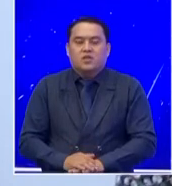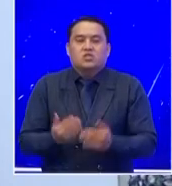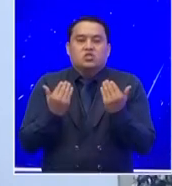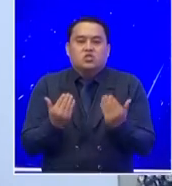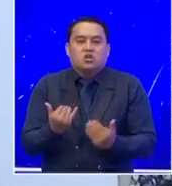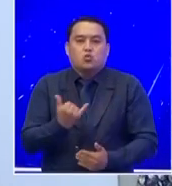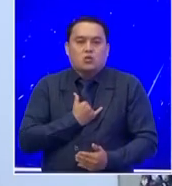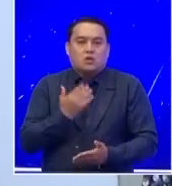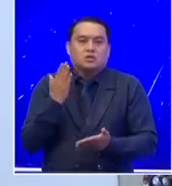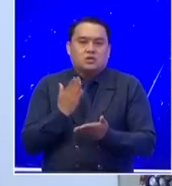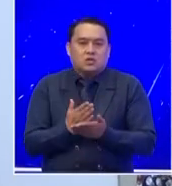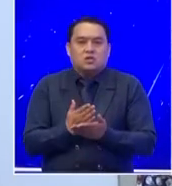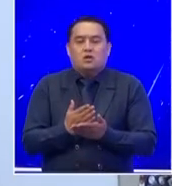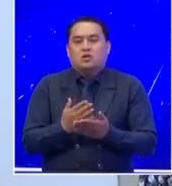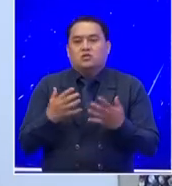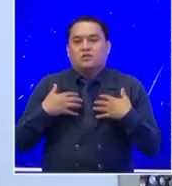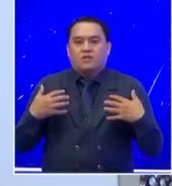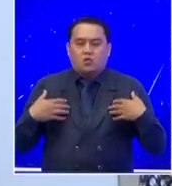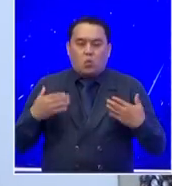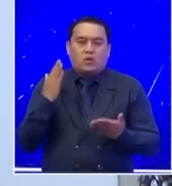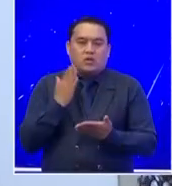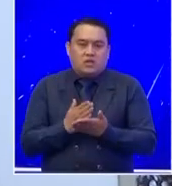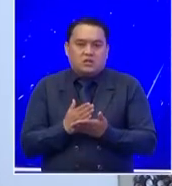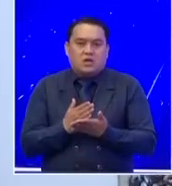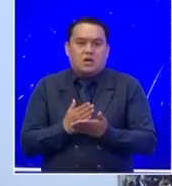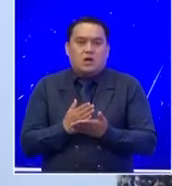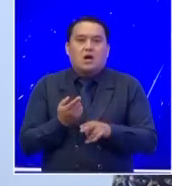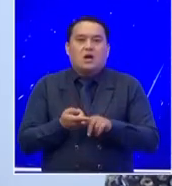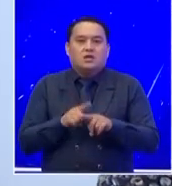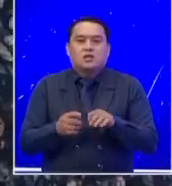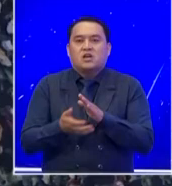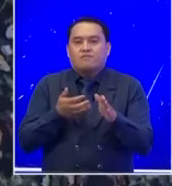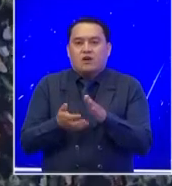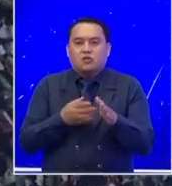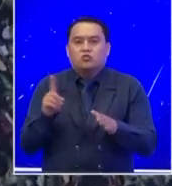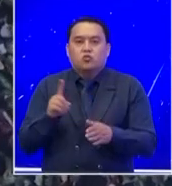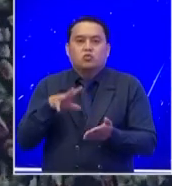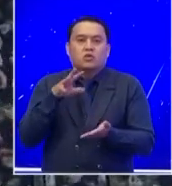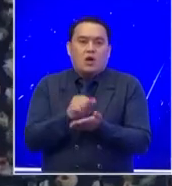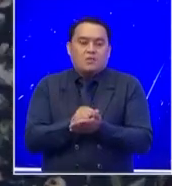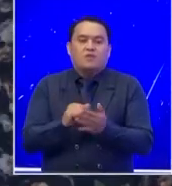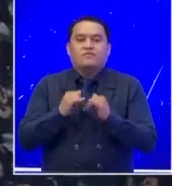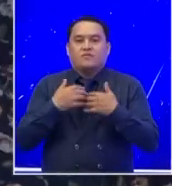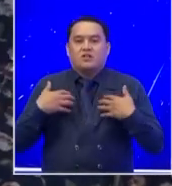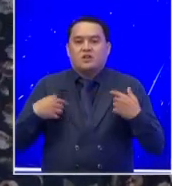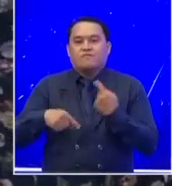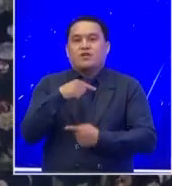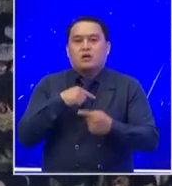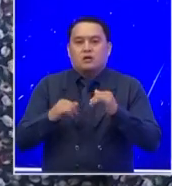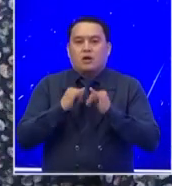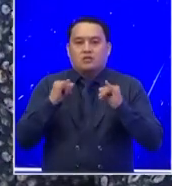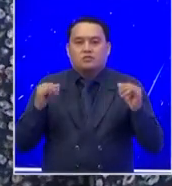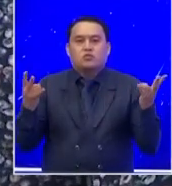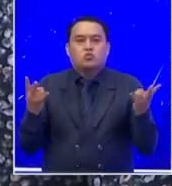Сейчас у нас небольшое поголовье крупного и мелкорогатого скота. Однако этого недостаточно, чтобы заниматься животноводством как бизнесом. Для развития